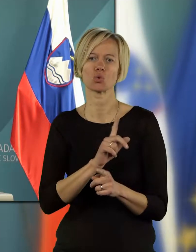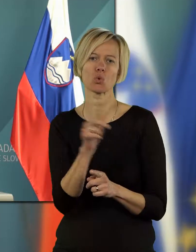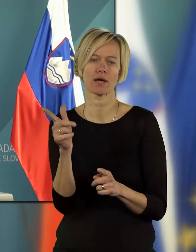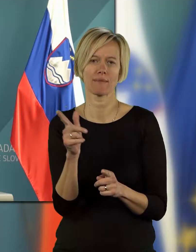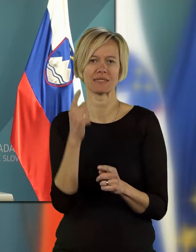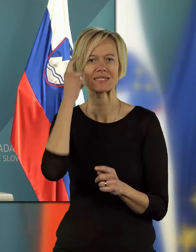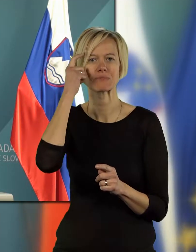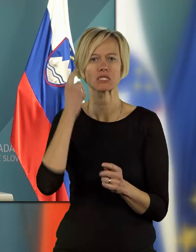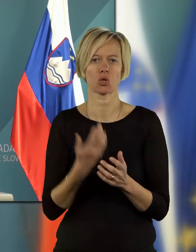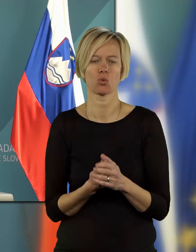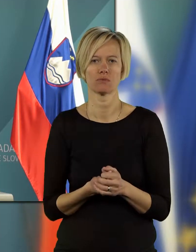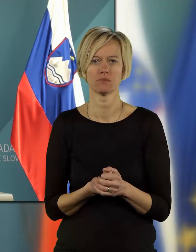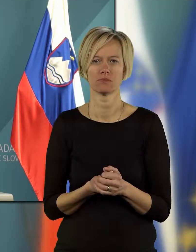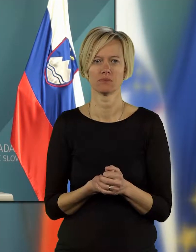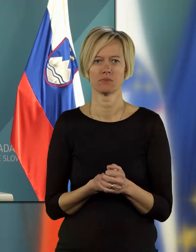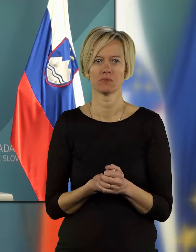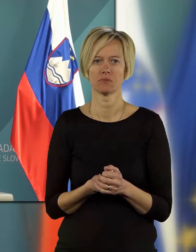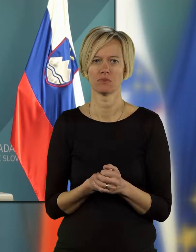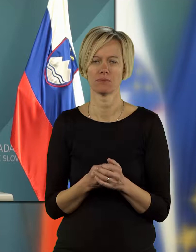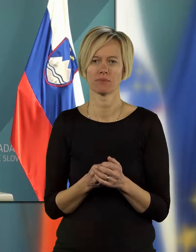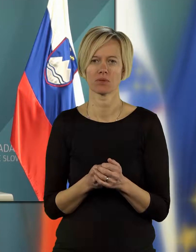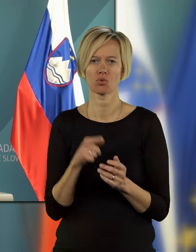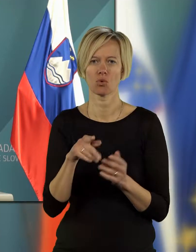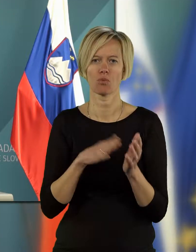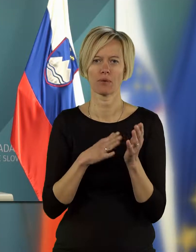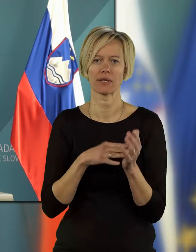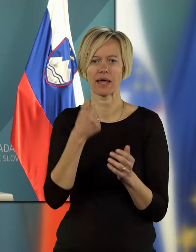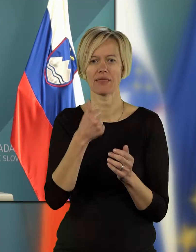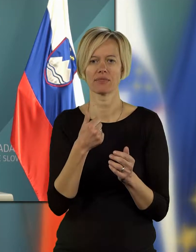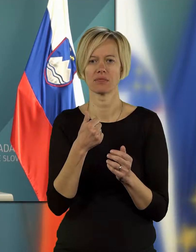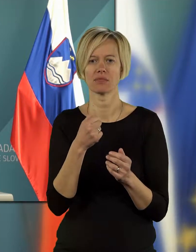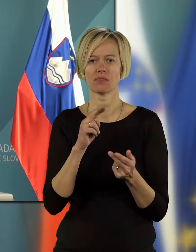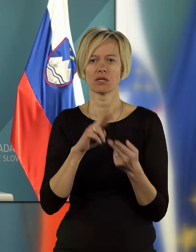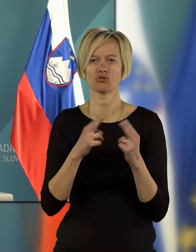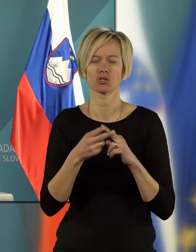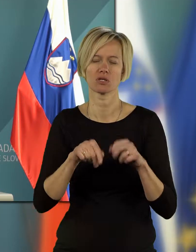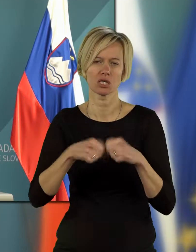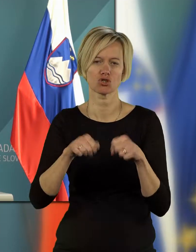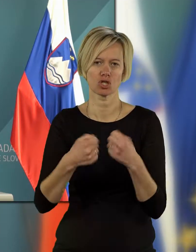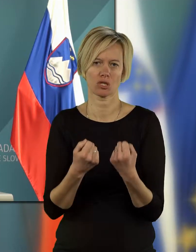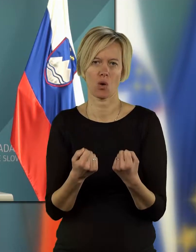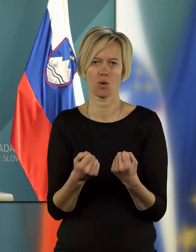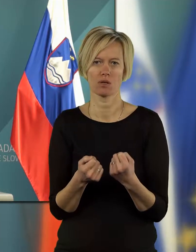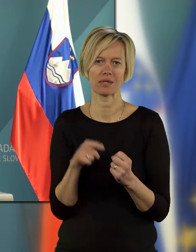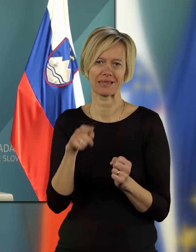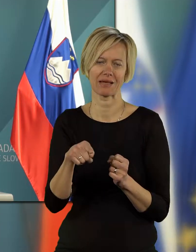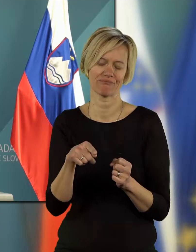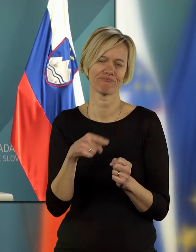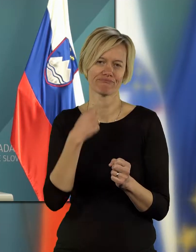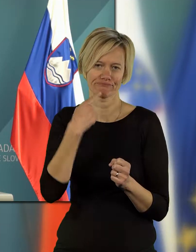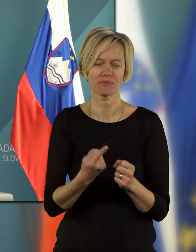v drugem smislu. To pomeni tudi na nek način kršitev